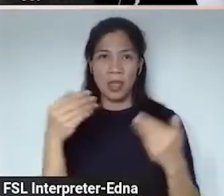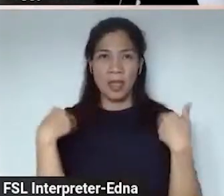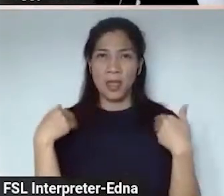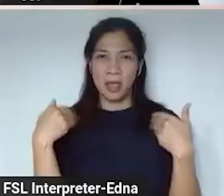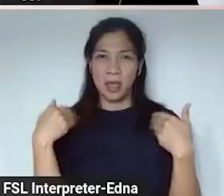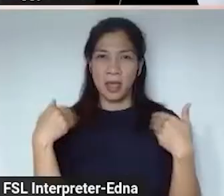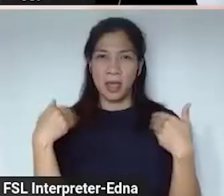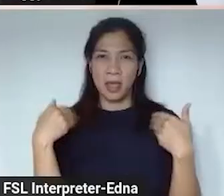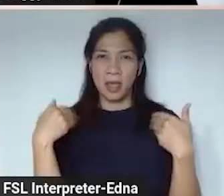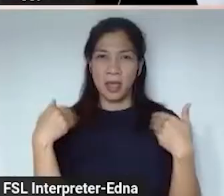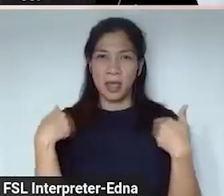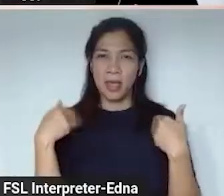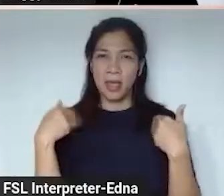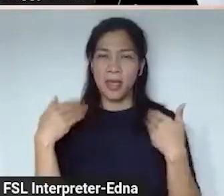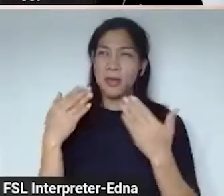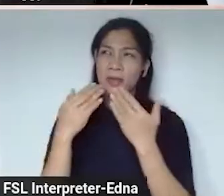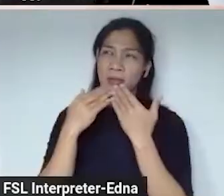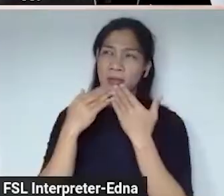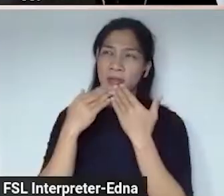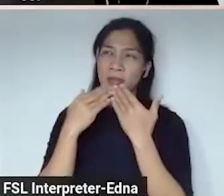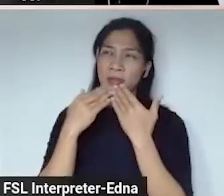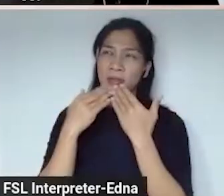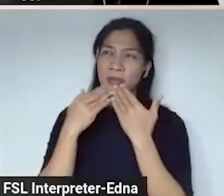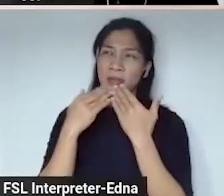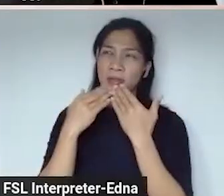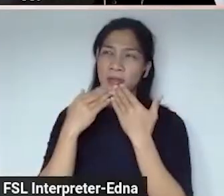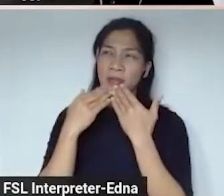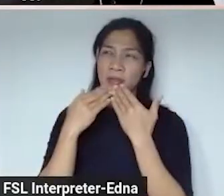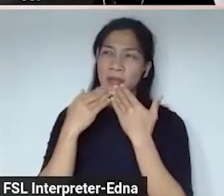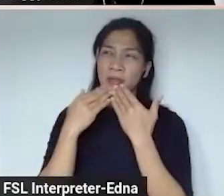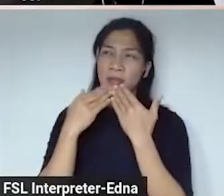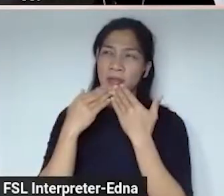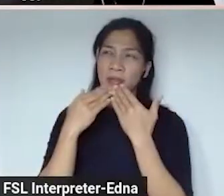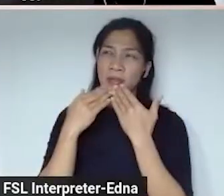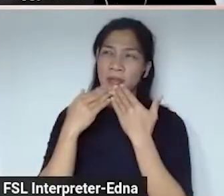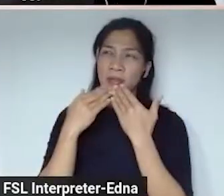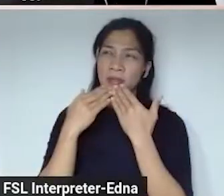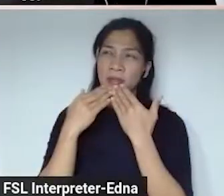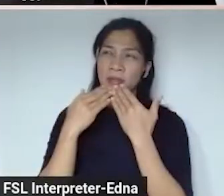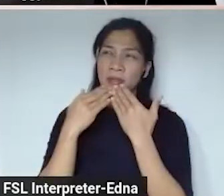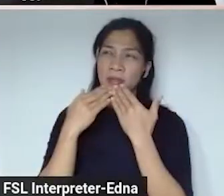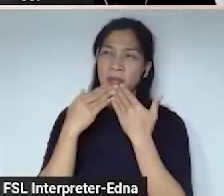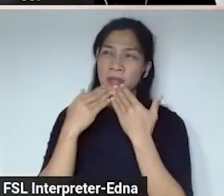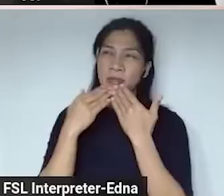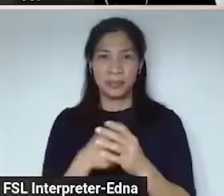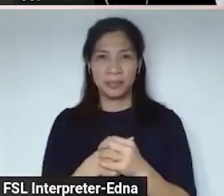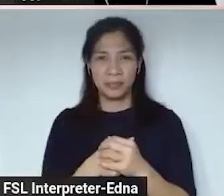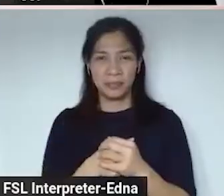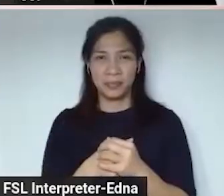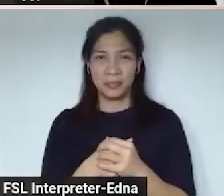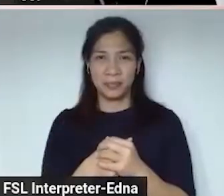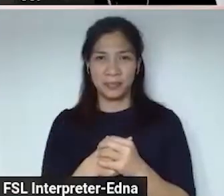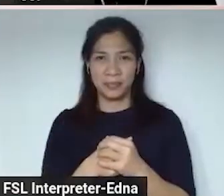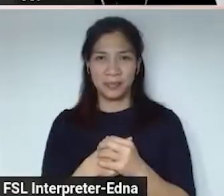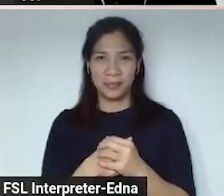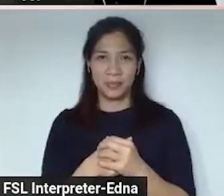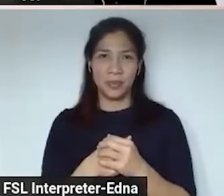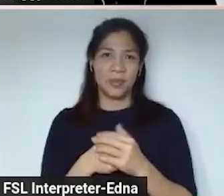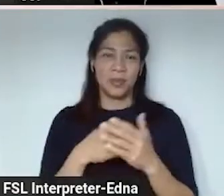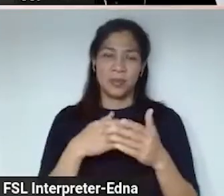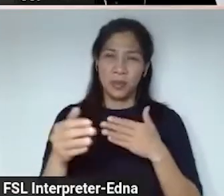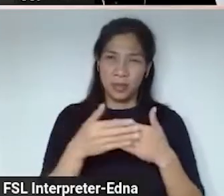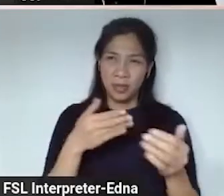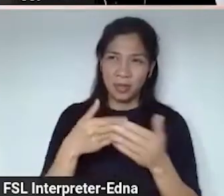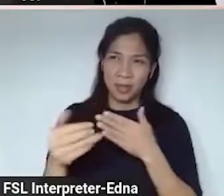from experience eh. Kung ano yung mga nakita natin na galaw o kilos ng